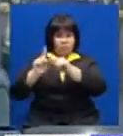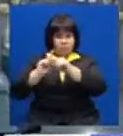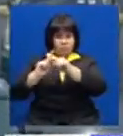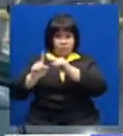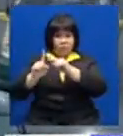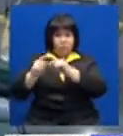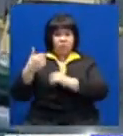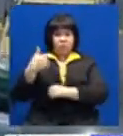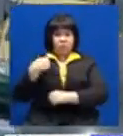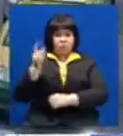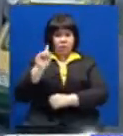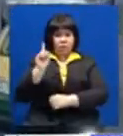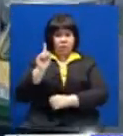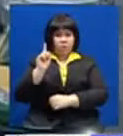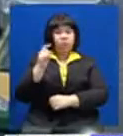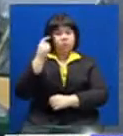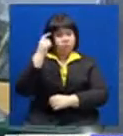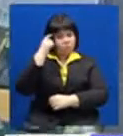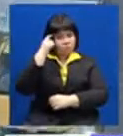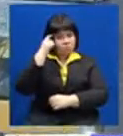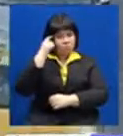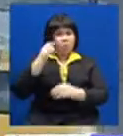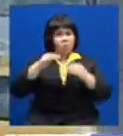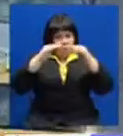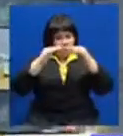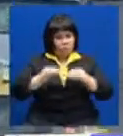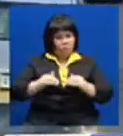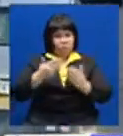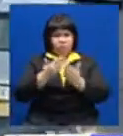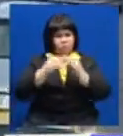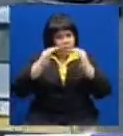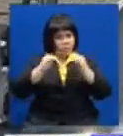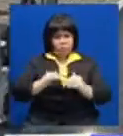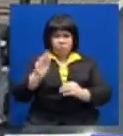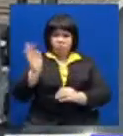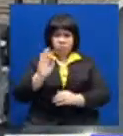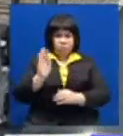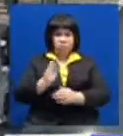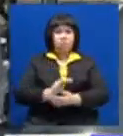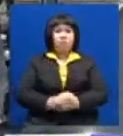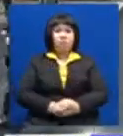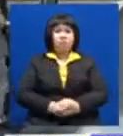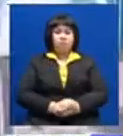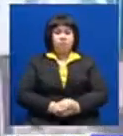การรายใหญ่ก็ยังคงยืนยันว่าจะไม่ยอมลดราคาค่าโดยสารค่ะ